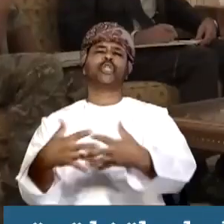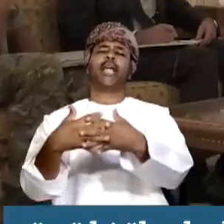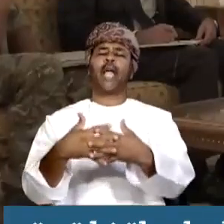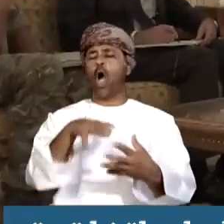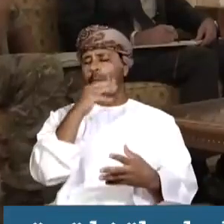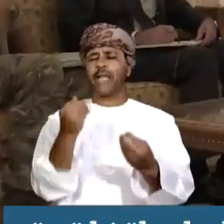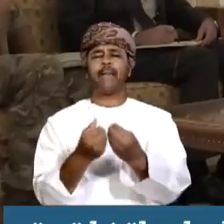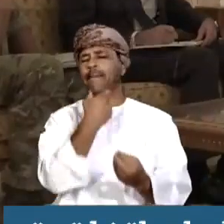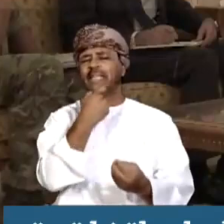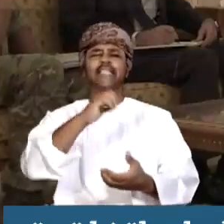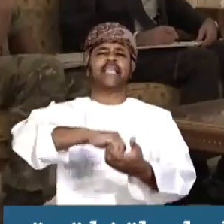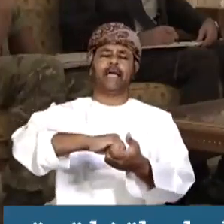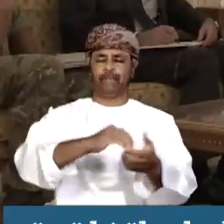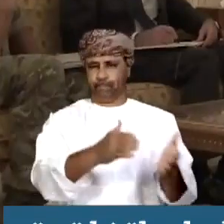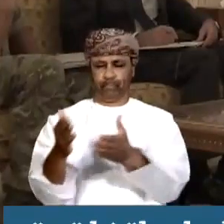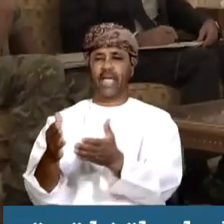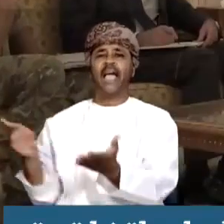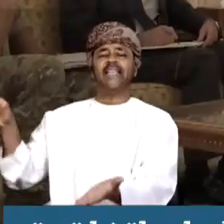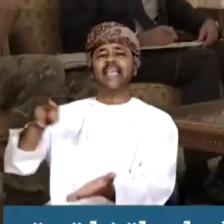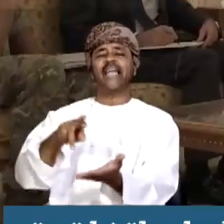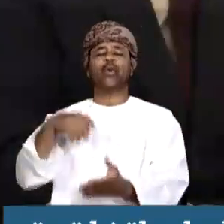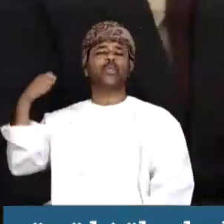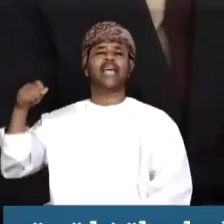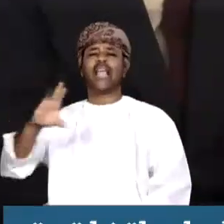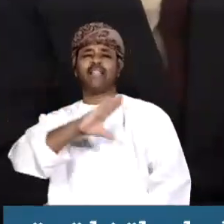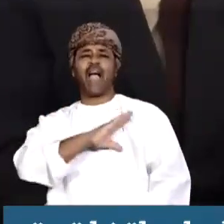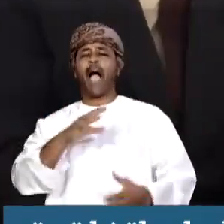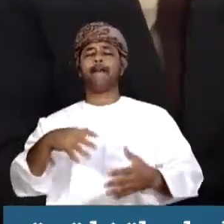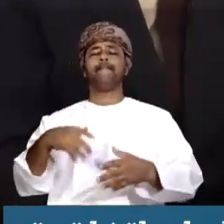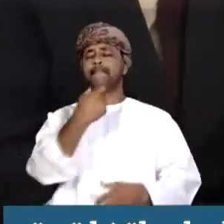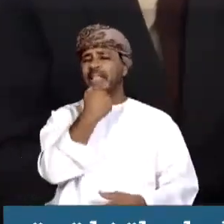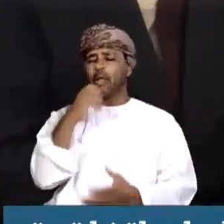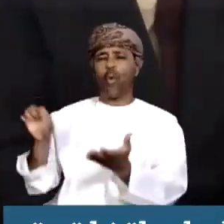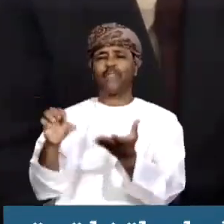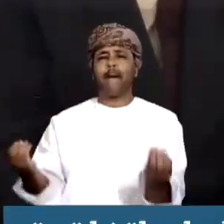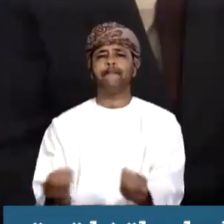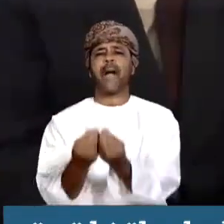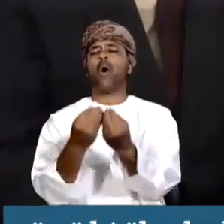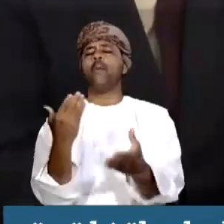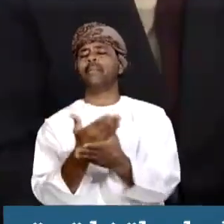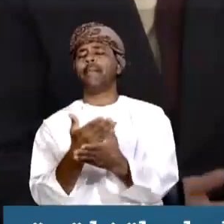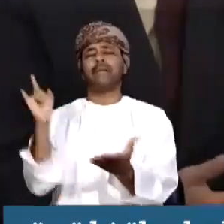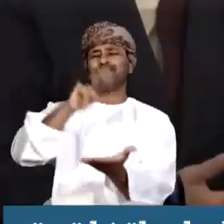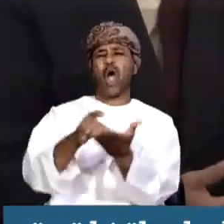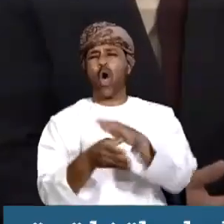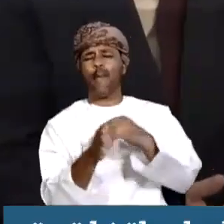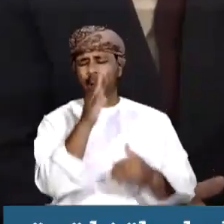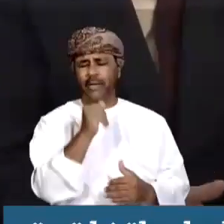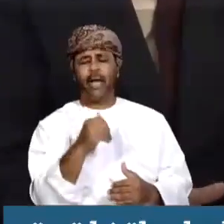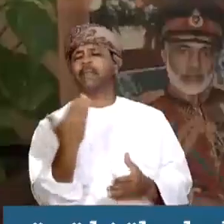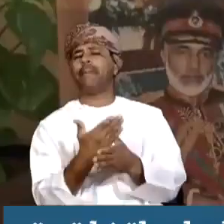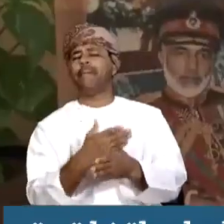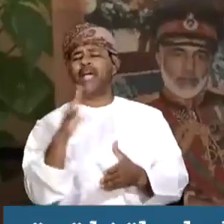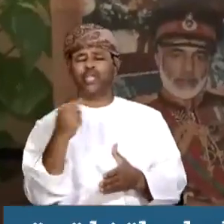البلدين الصديقين. وتأتي زيارة معالي وزير الدفاع البريطاني والوفد المرافق له إلى السلطنة لحضور فعاليات